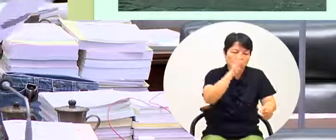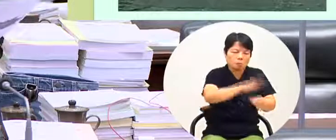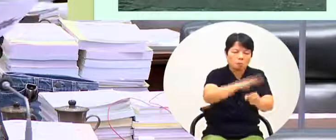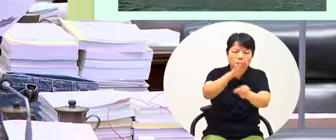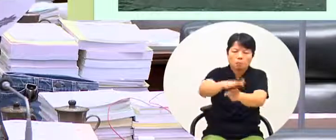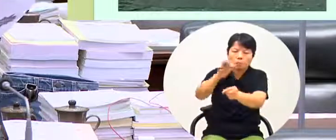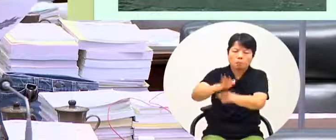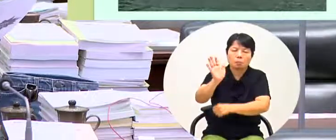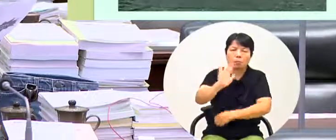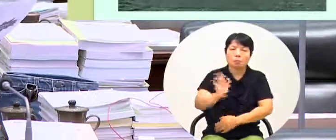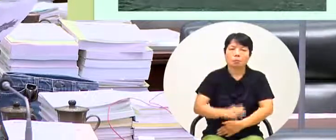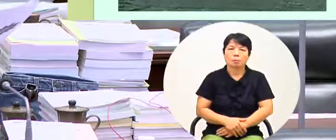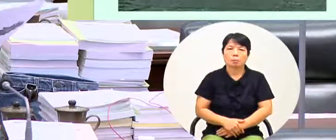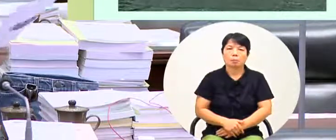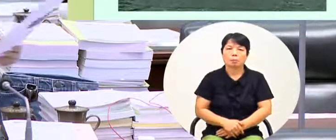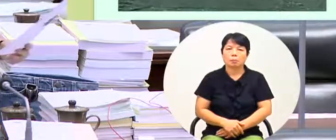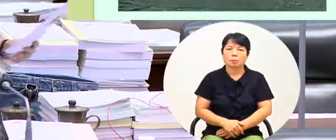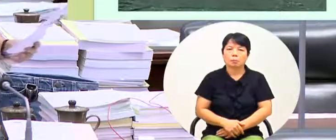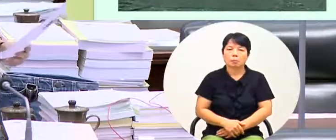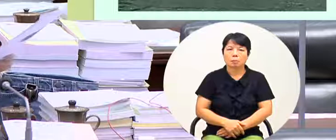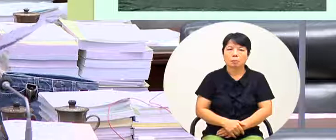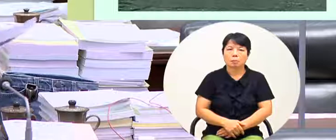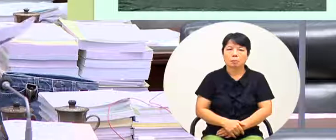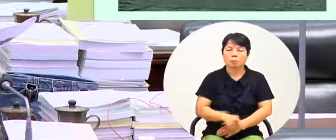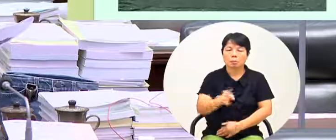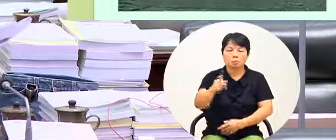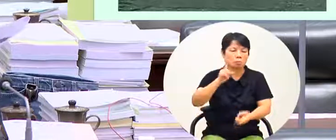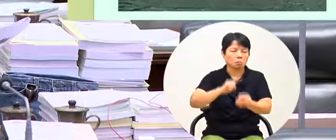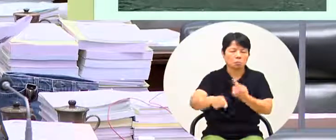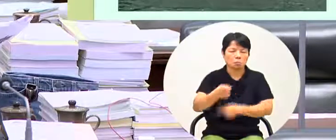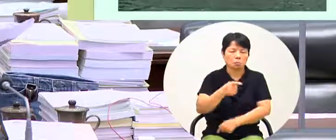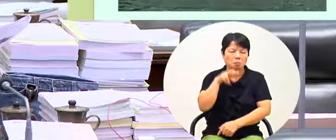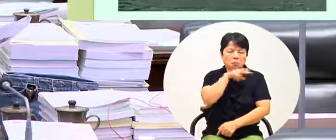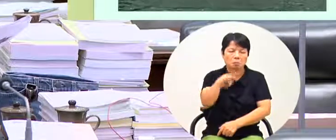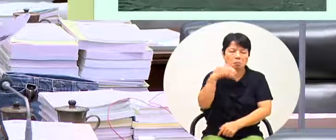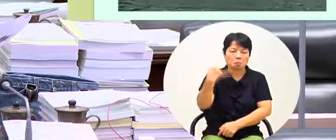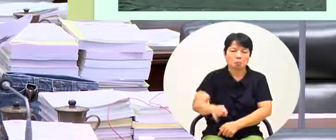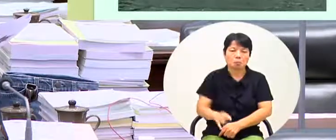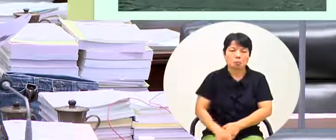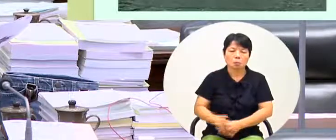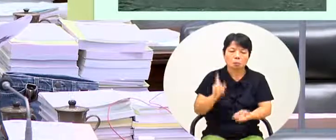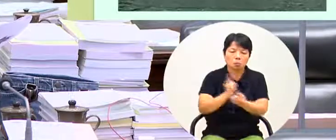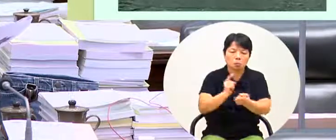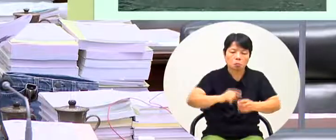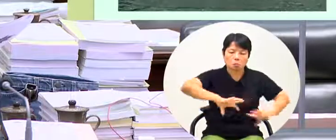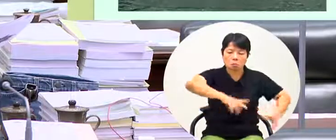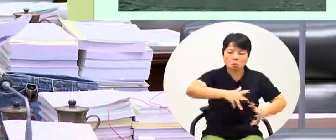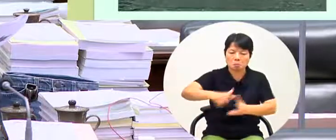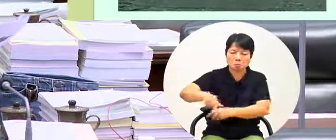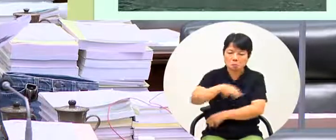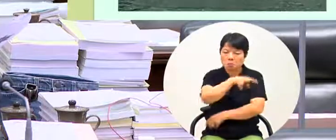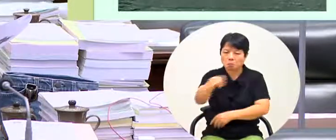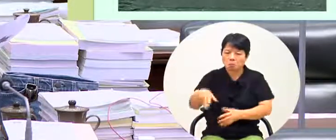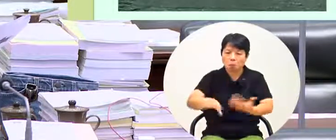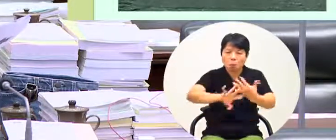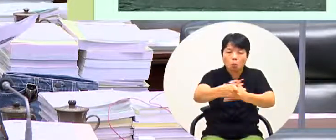这里，真的是非常的难看，对整个国际城市的形象来讲，很多外国人都看得傻眼，怎么会有这样子补路的方式